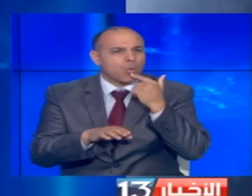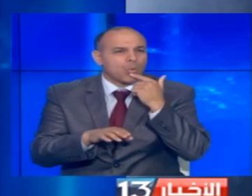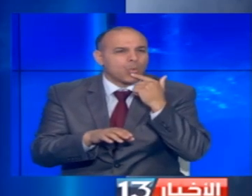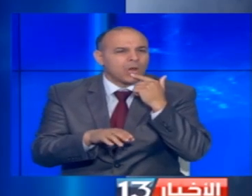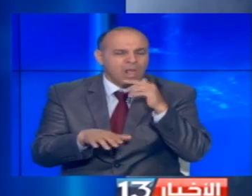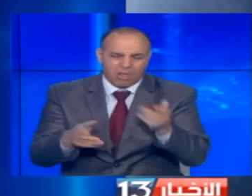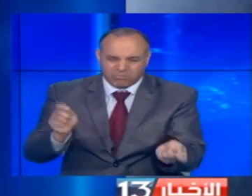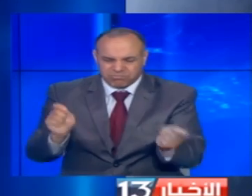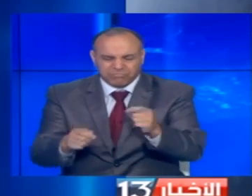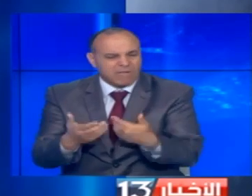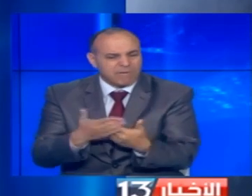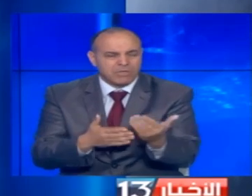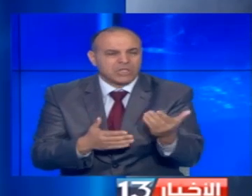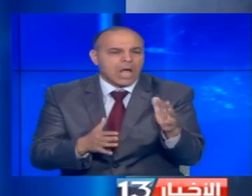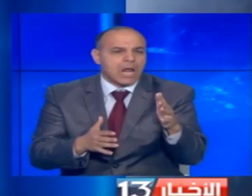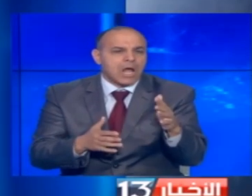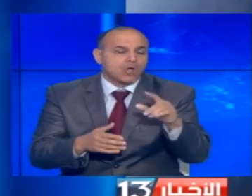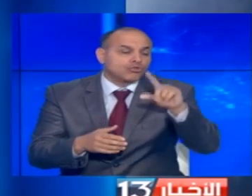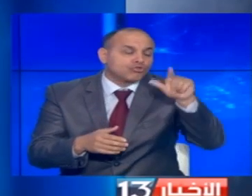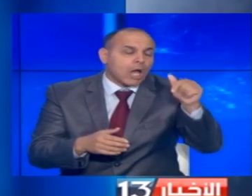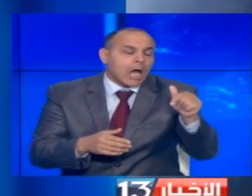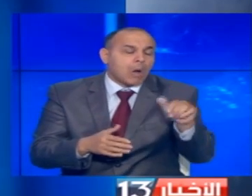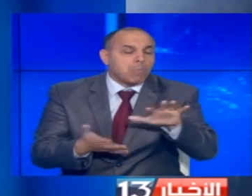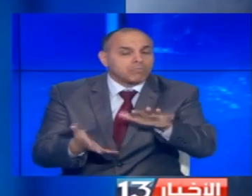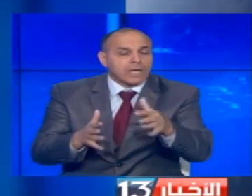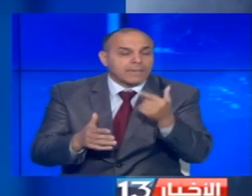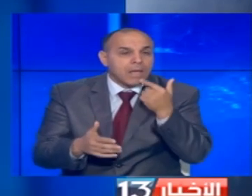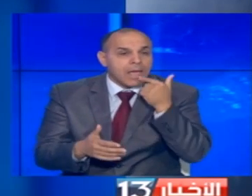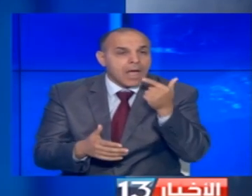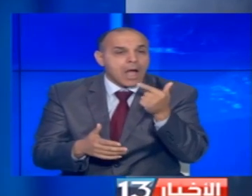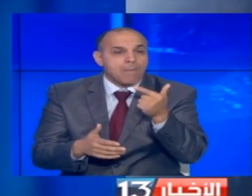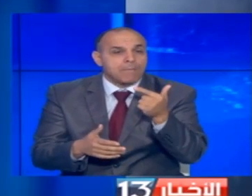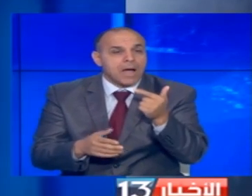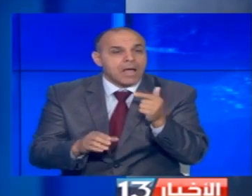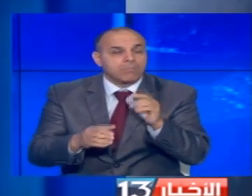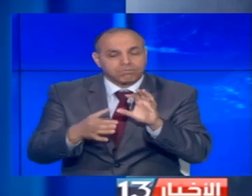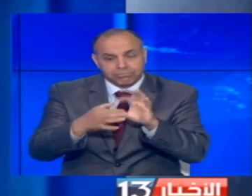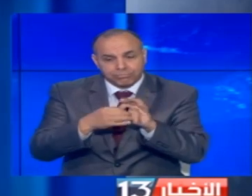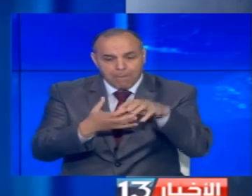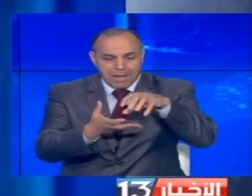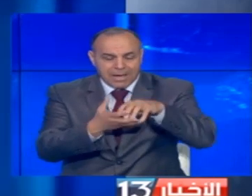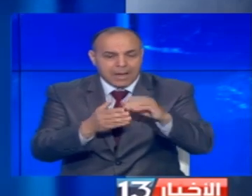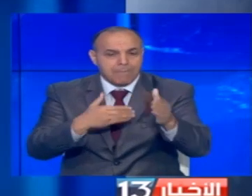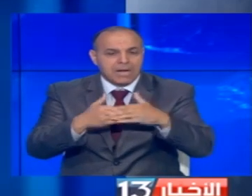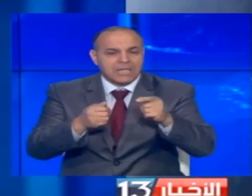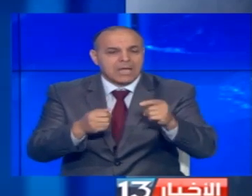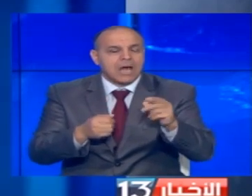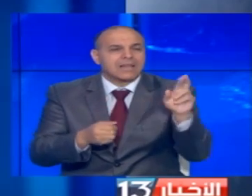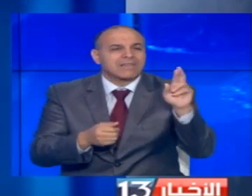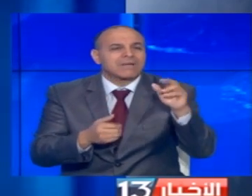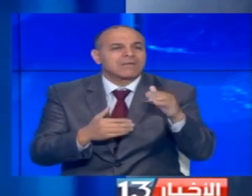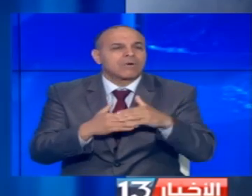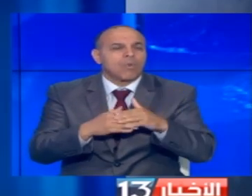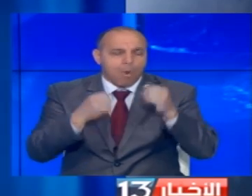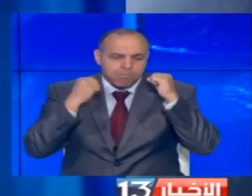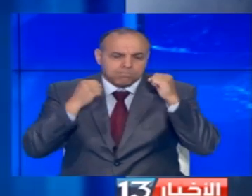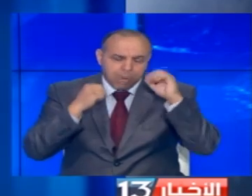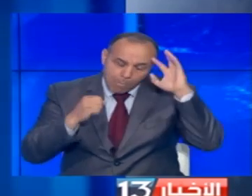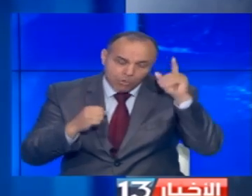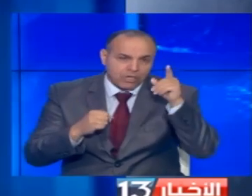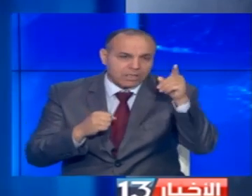رفع الفضلات منذ ما يزيد عن شهر تقريبا امام تواصل غلق مقر البلديه برديف بسبب